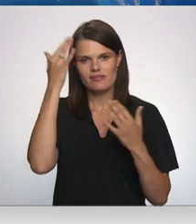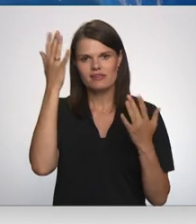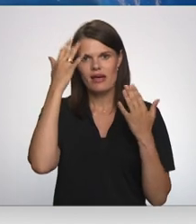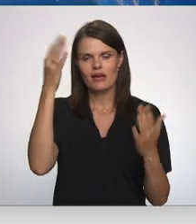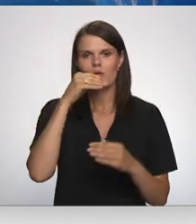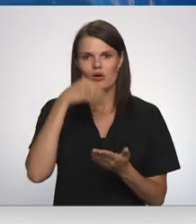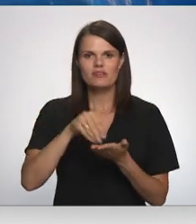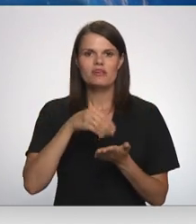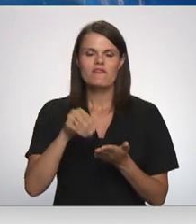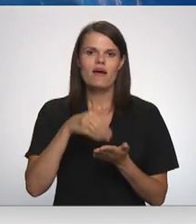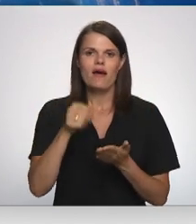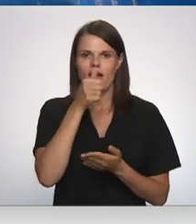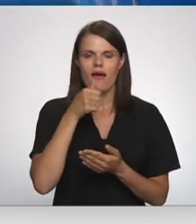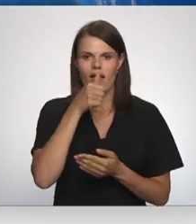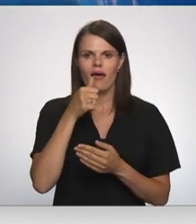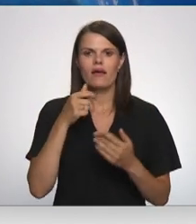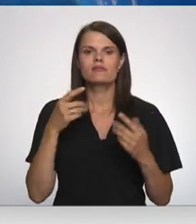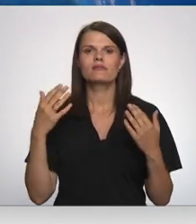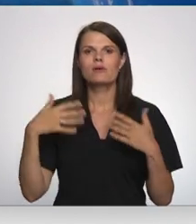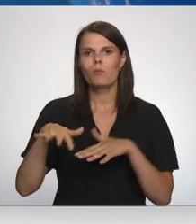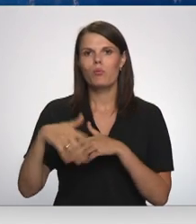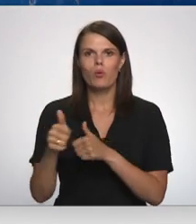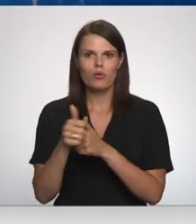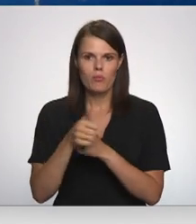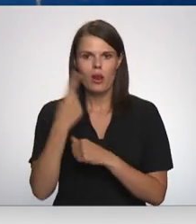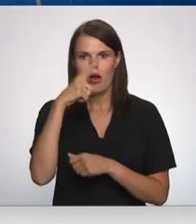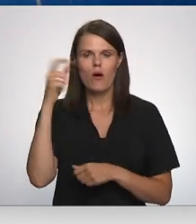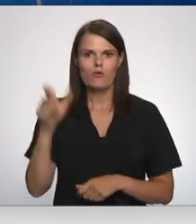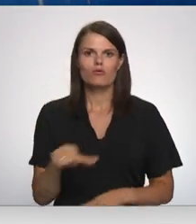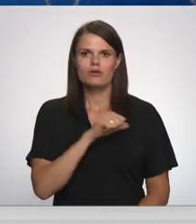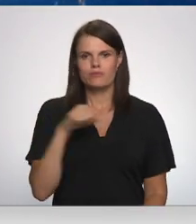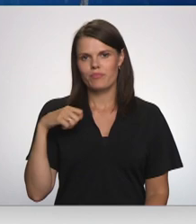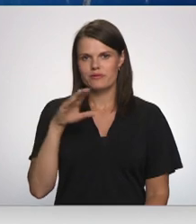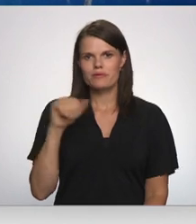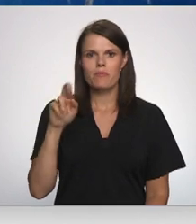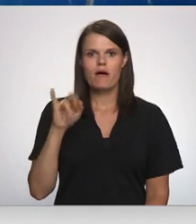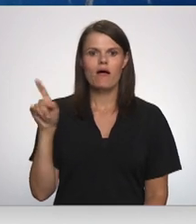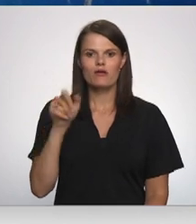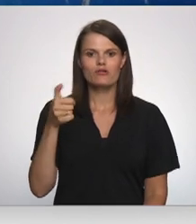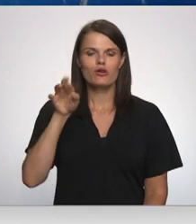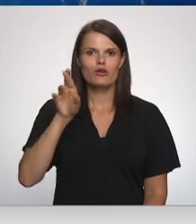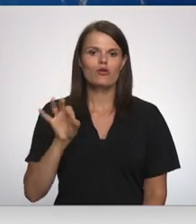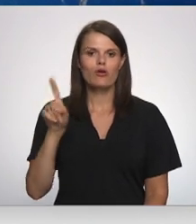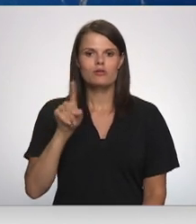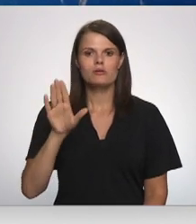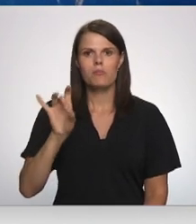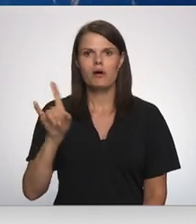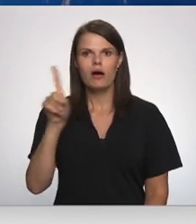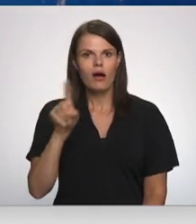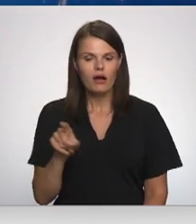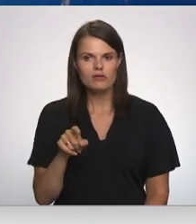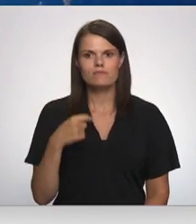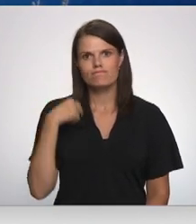pludmalē, kura autors ir pats Māris Grosbachs. Likās, ka vajag kaut kādu objektu, kas iezīmēt roju un par cik roja